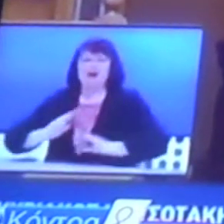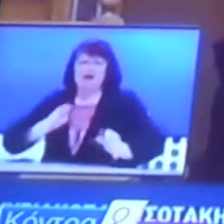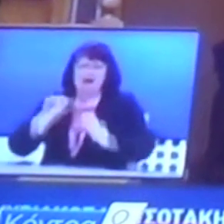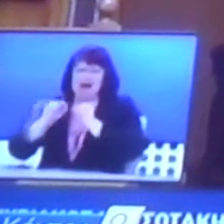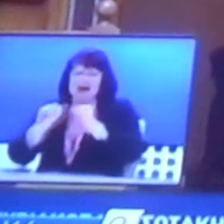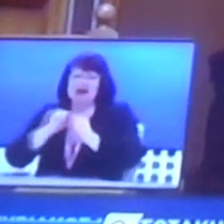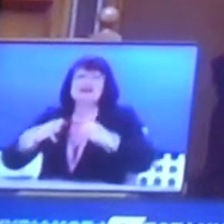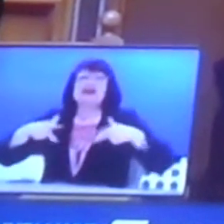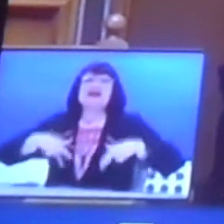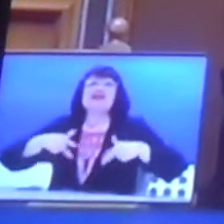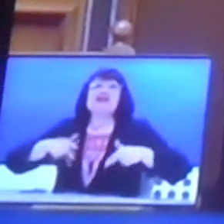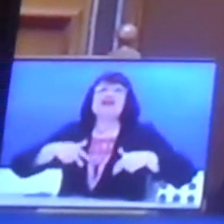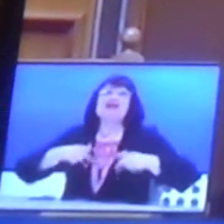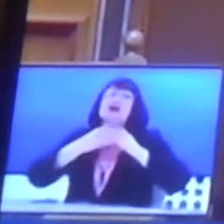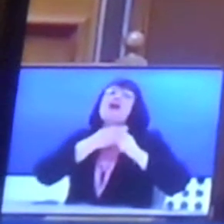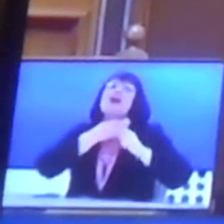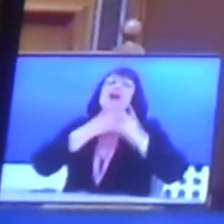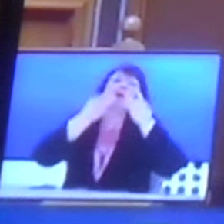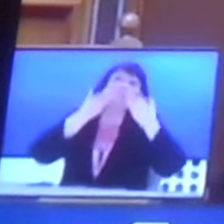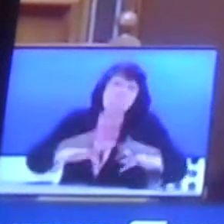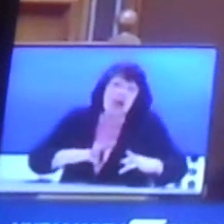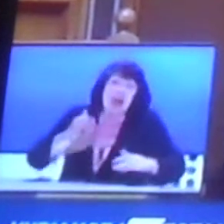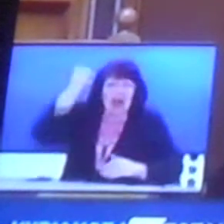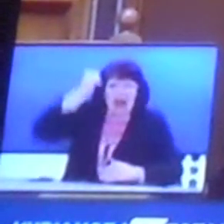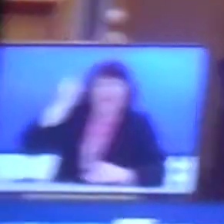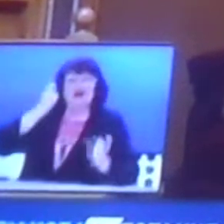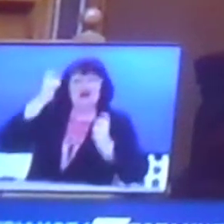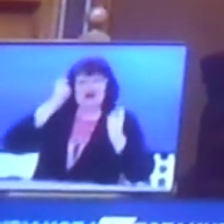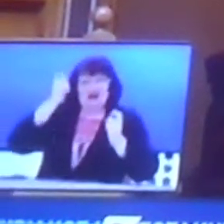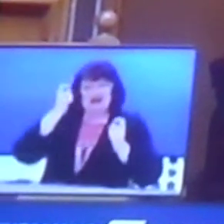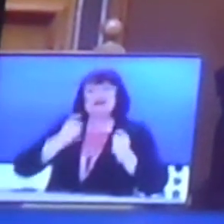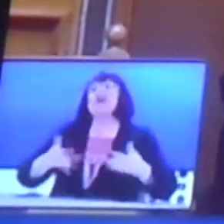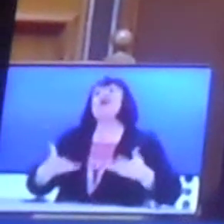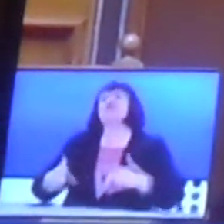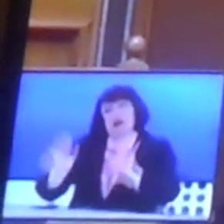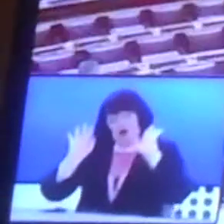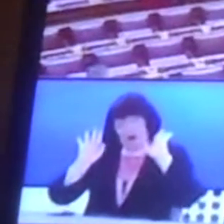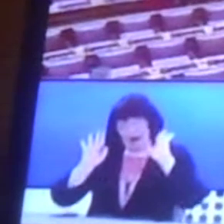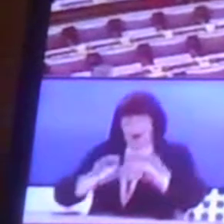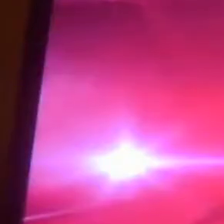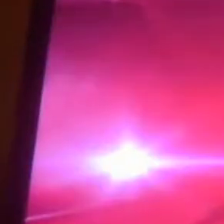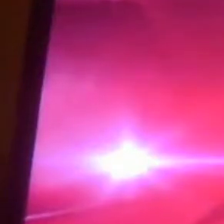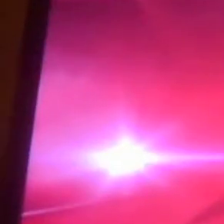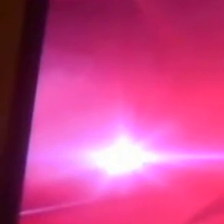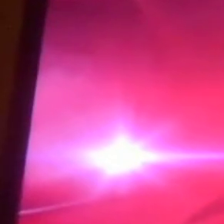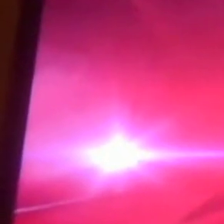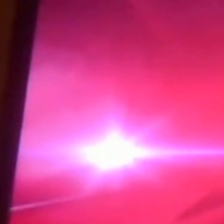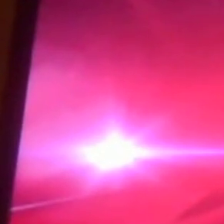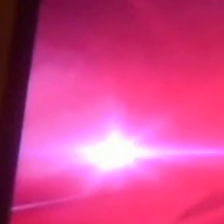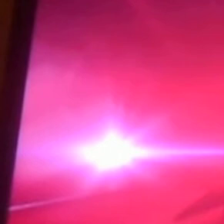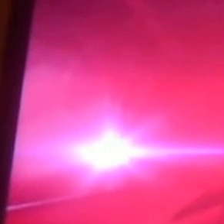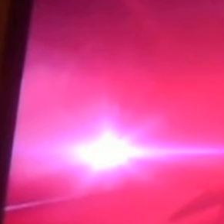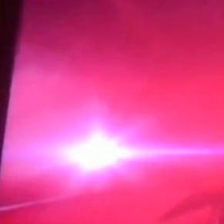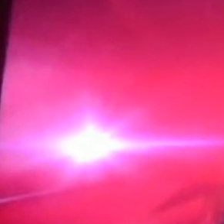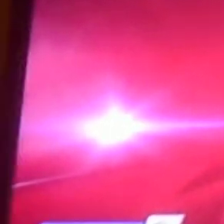κυβερνητική κρίση και αναγκάστηκε να παραιτηθεί από τη θέση του. Αν αυτό έχετε στο μυαλό σας, φοβάμαι ότι θα σας κάνω το ταπείο. Ο Χριστός